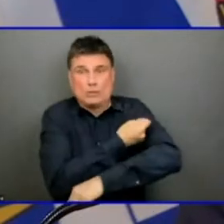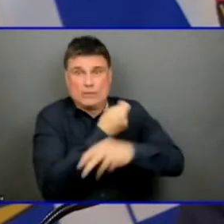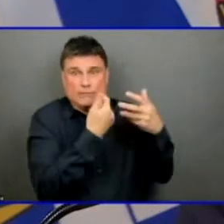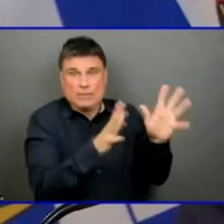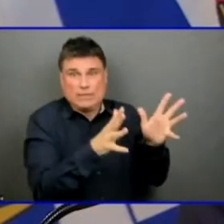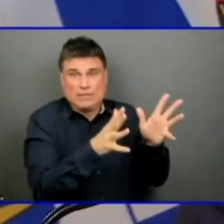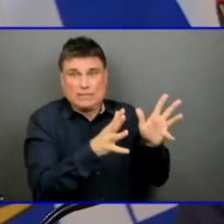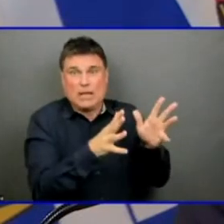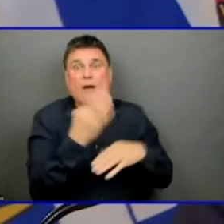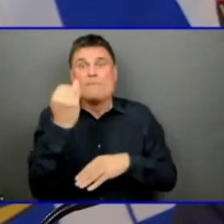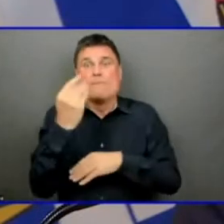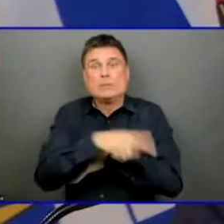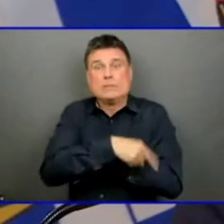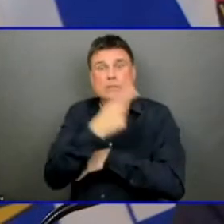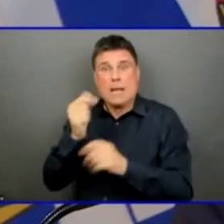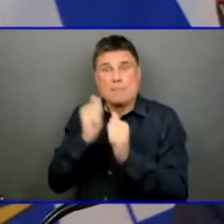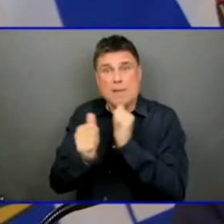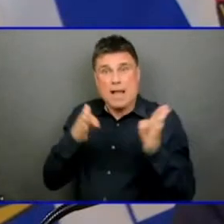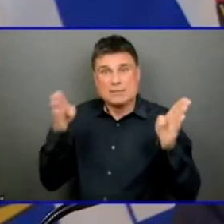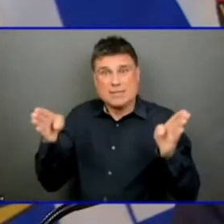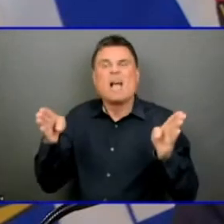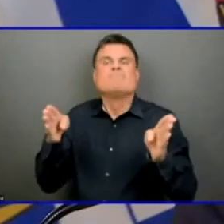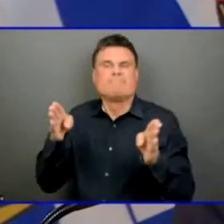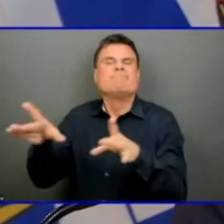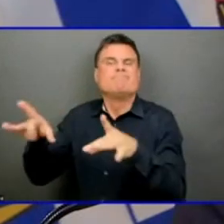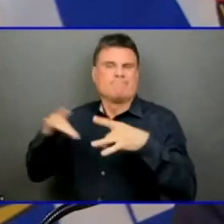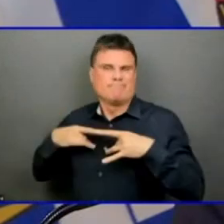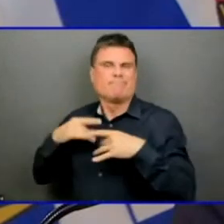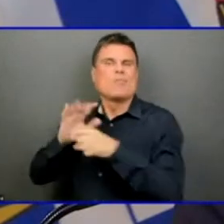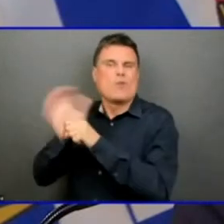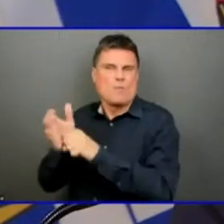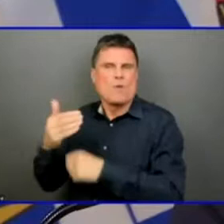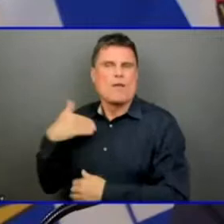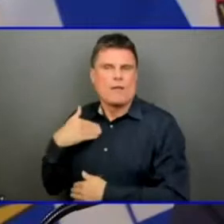发觉有400多个人感染了阳性，